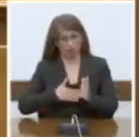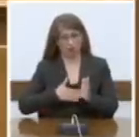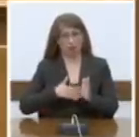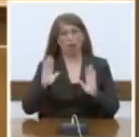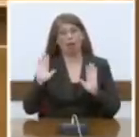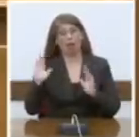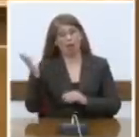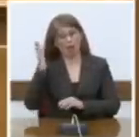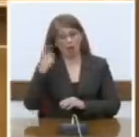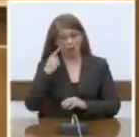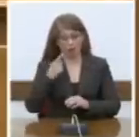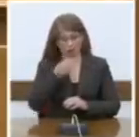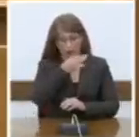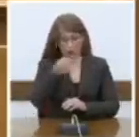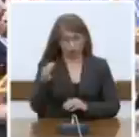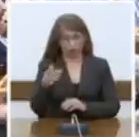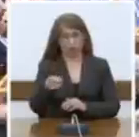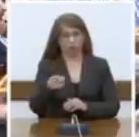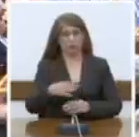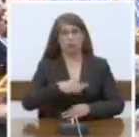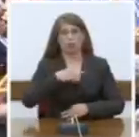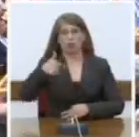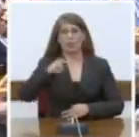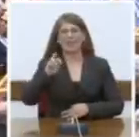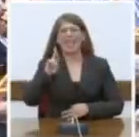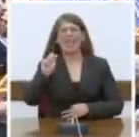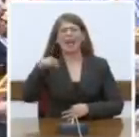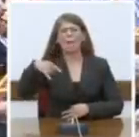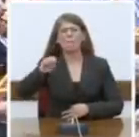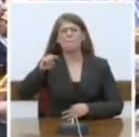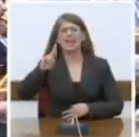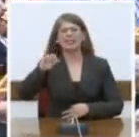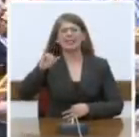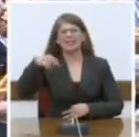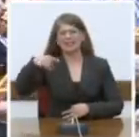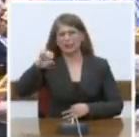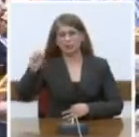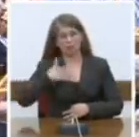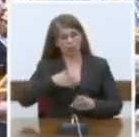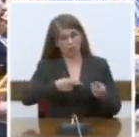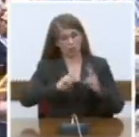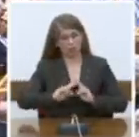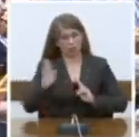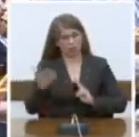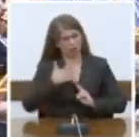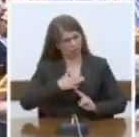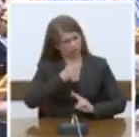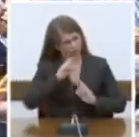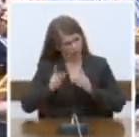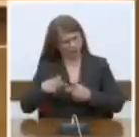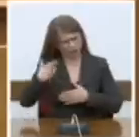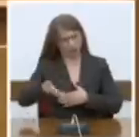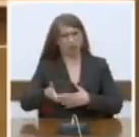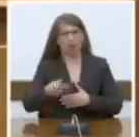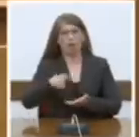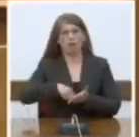κύριος Γεραπετρίτης, να παρακολουθήσετε λιγάκι κάτι που είναι πολύ σημαντικό και μας ενδιαφέρει και θέλαμε μια απάντηση. Αν θέλετε να πάρετε και το λόγο μετά. Αναφερθήκατε στη